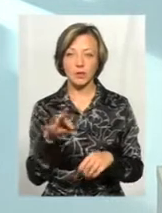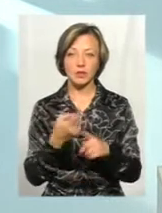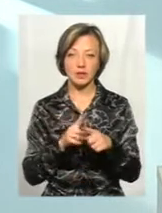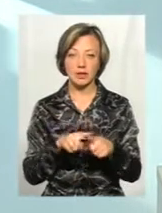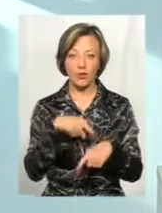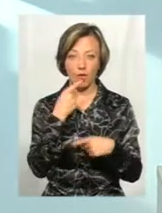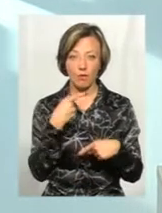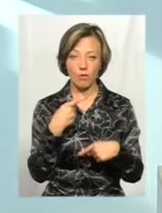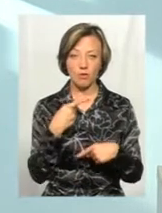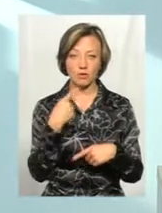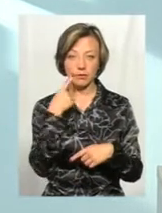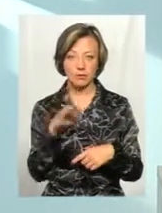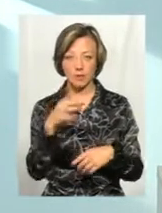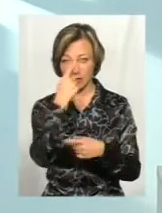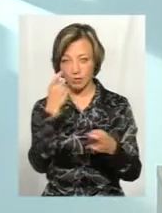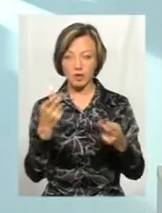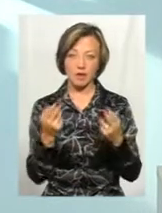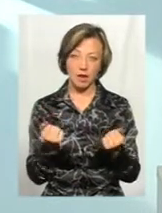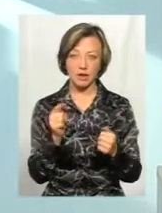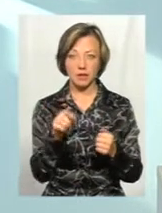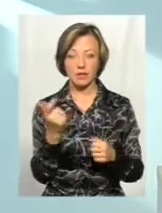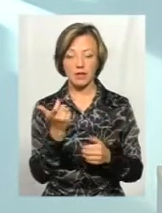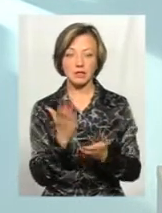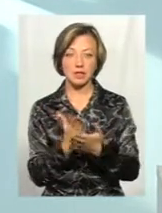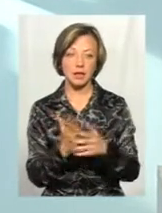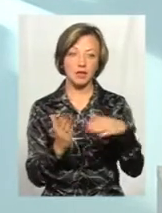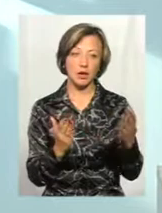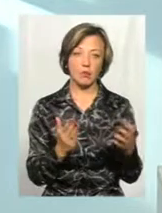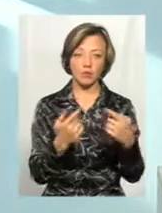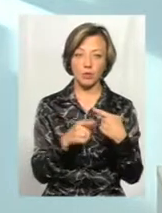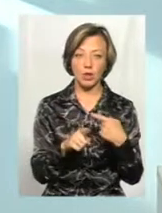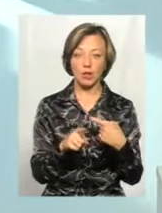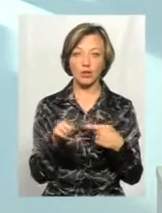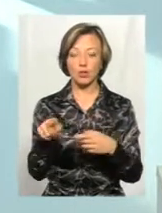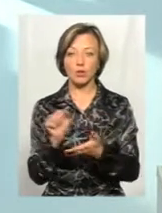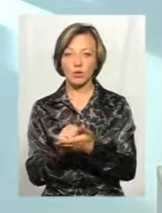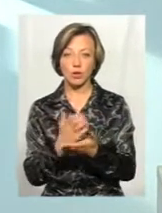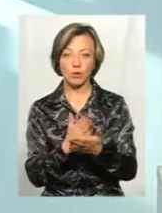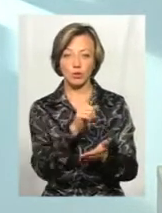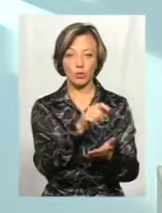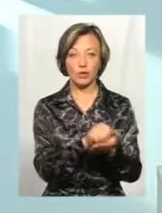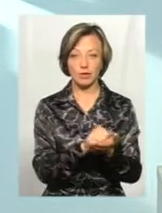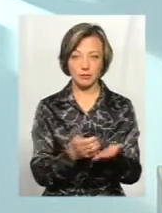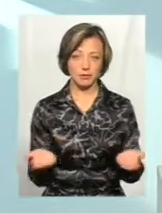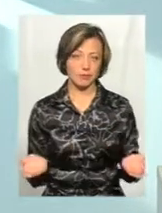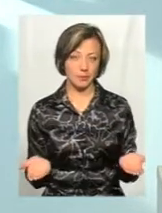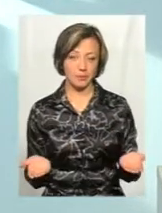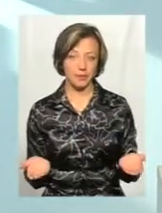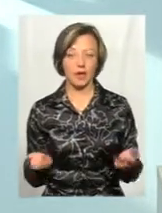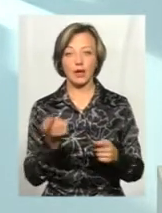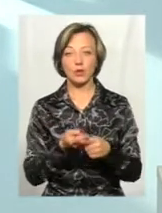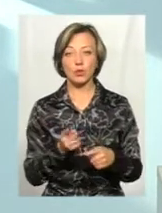настільки цинічно інформують про те, що да, там власник є той, а там той, і у того є документи, і у того є документи. Саме